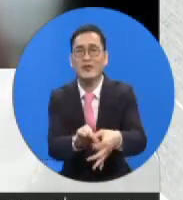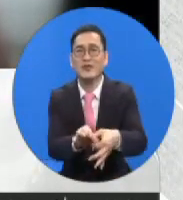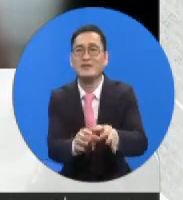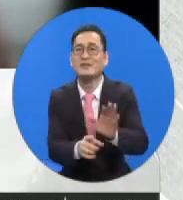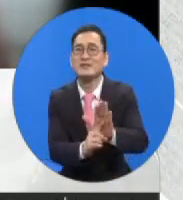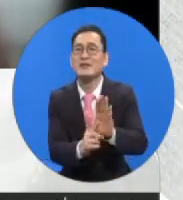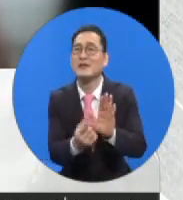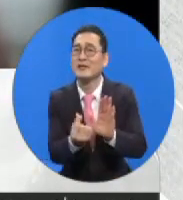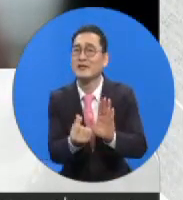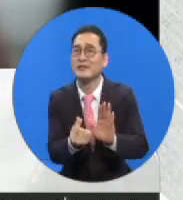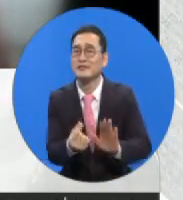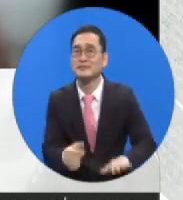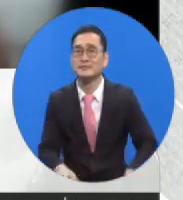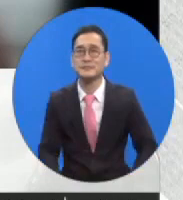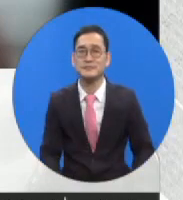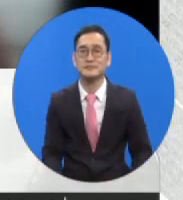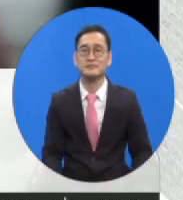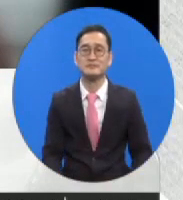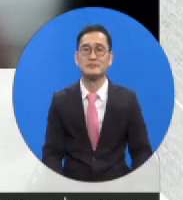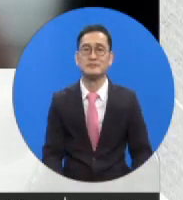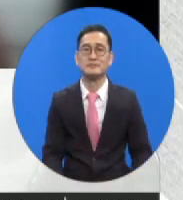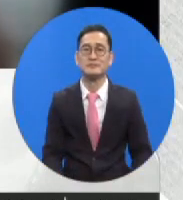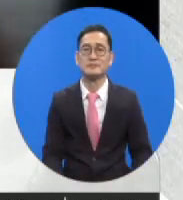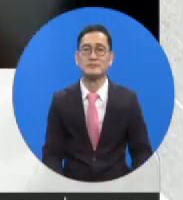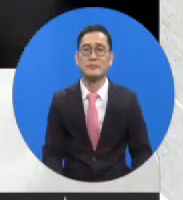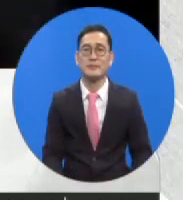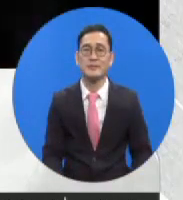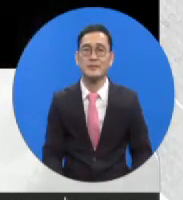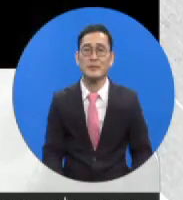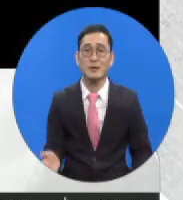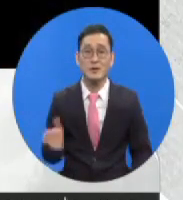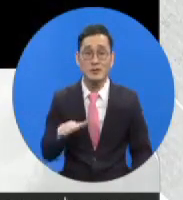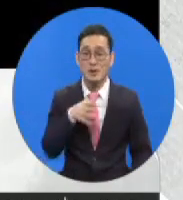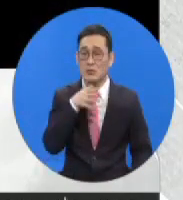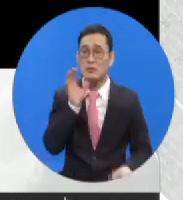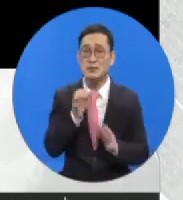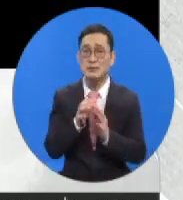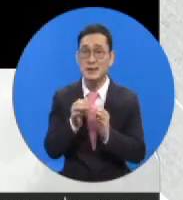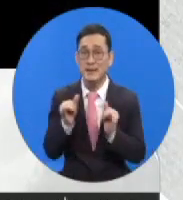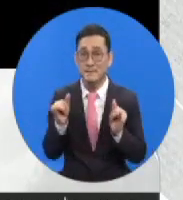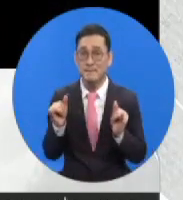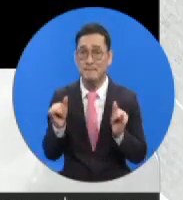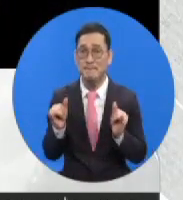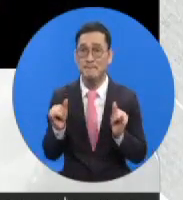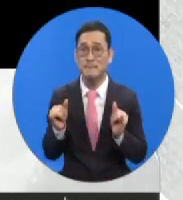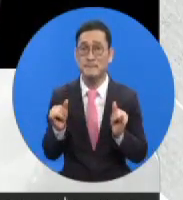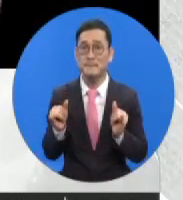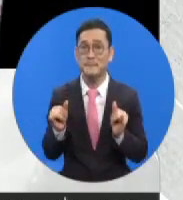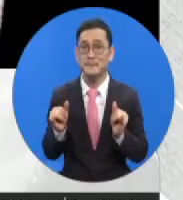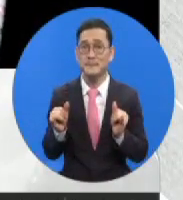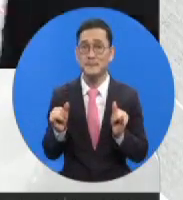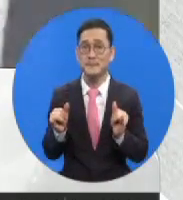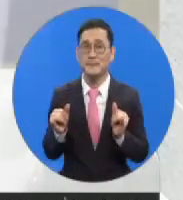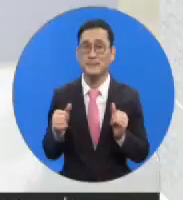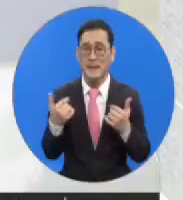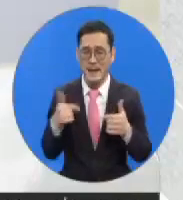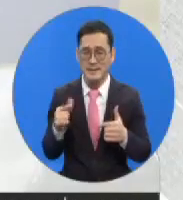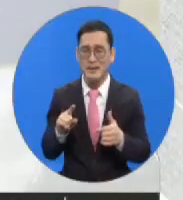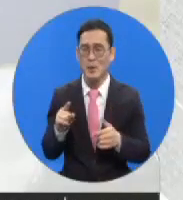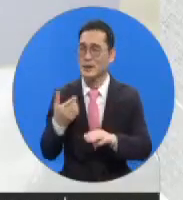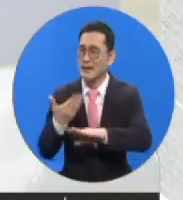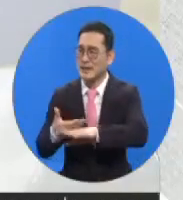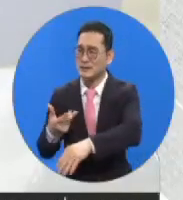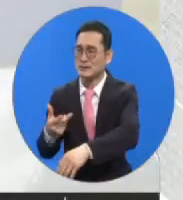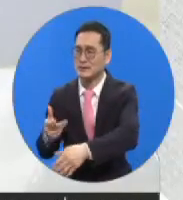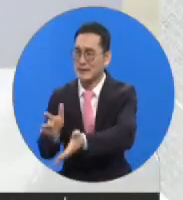맞아야 된다. 독감에 위험하니까. 그런데 고령층 같은 경우에 면역 반응이라든지 항상 모든 위험에서 약하기